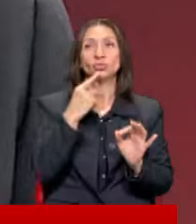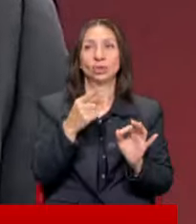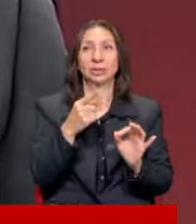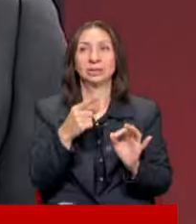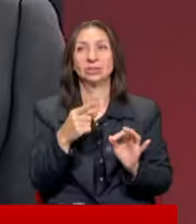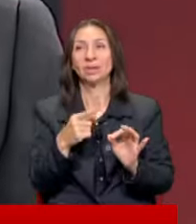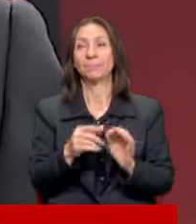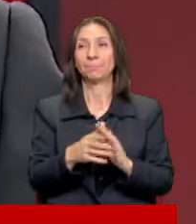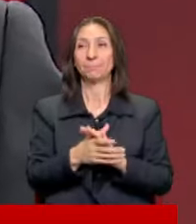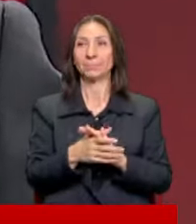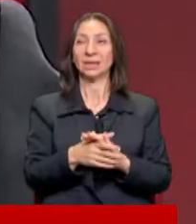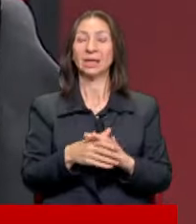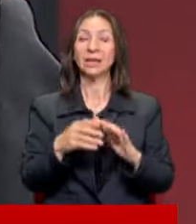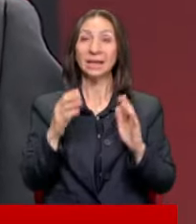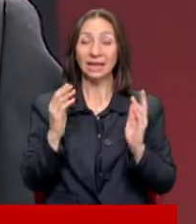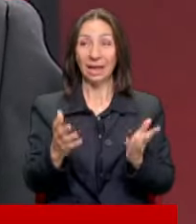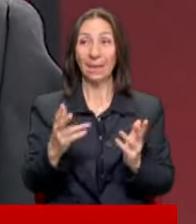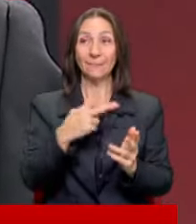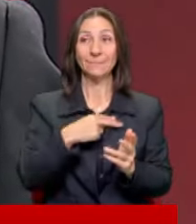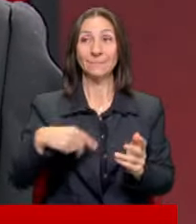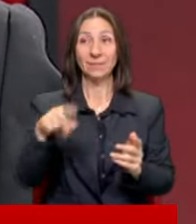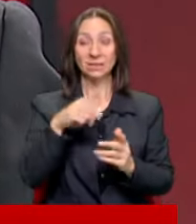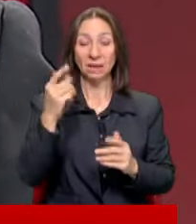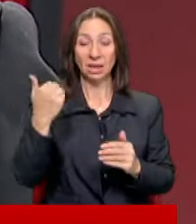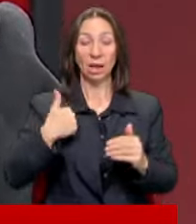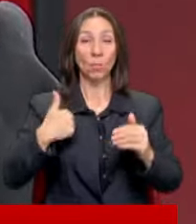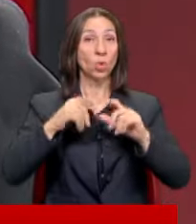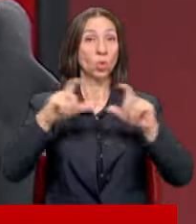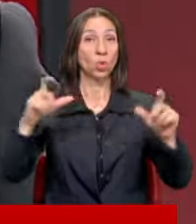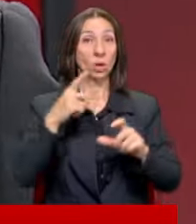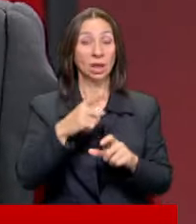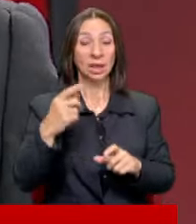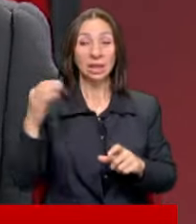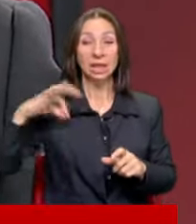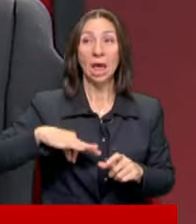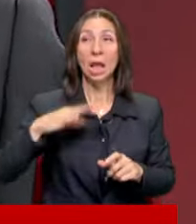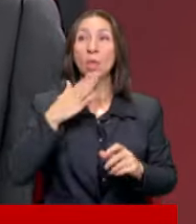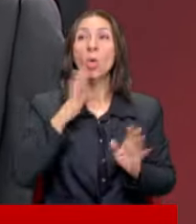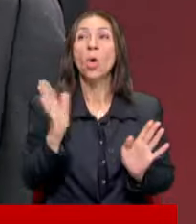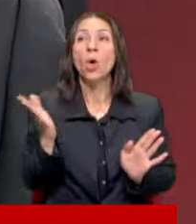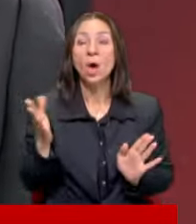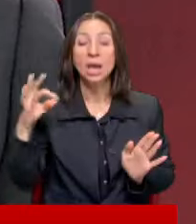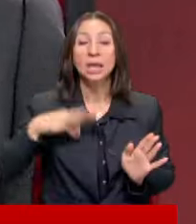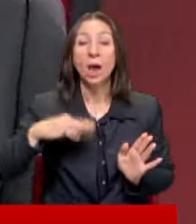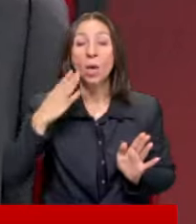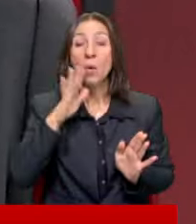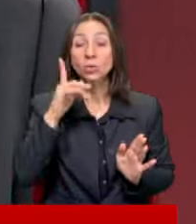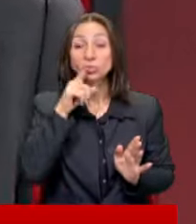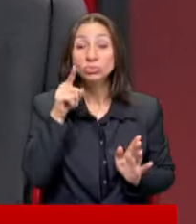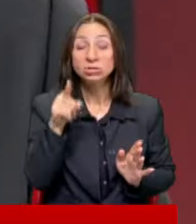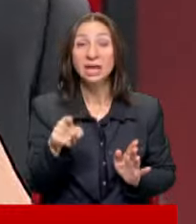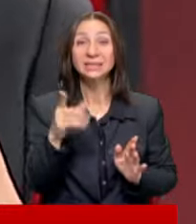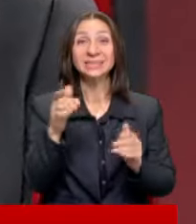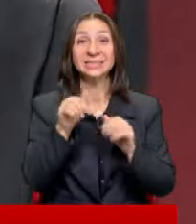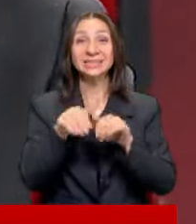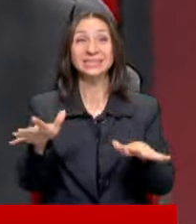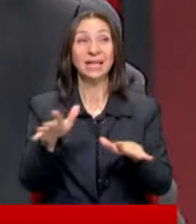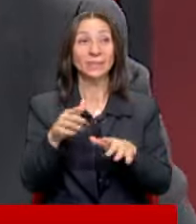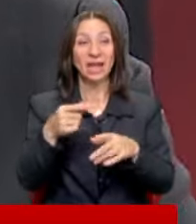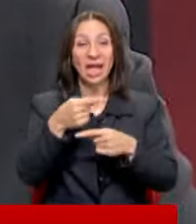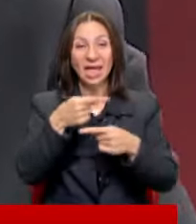Onu da ifade edeceğim kaldı ki belediyeler bir kamu kuruluşudur kar gütmez kar gütmeden sistemde